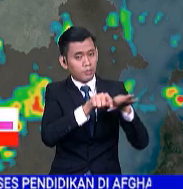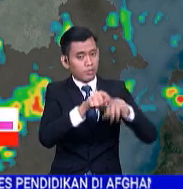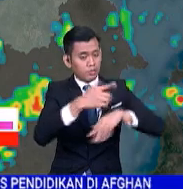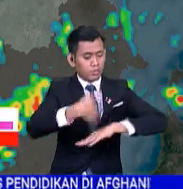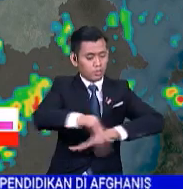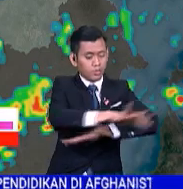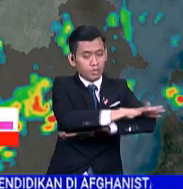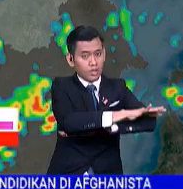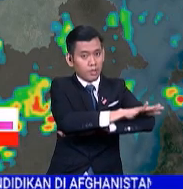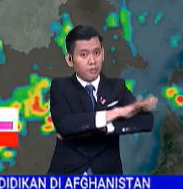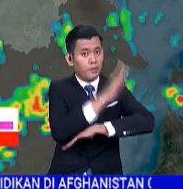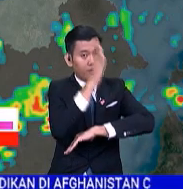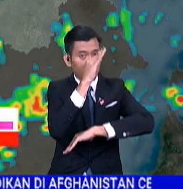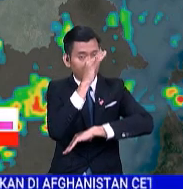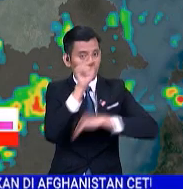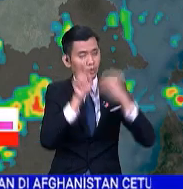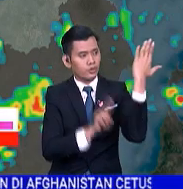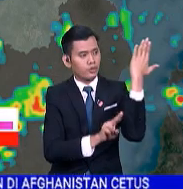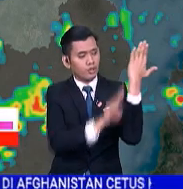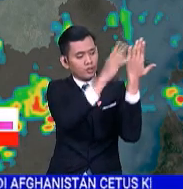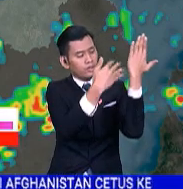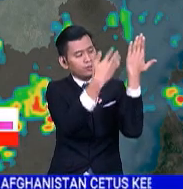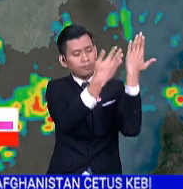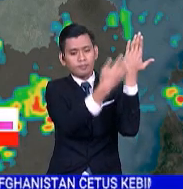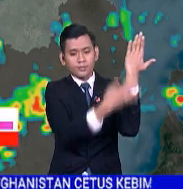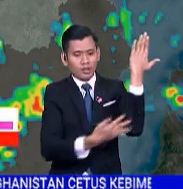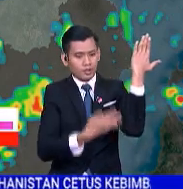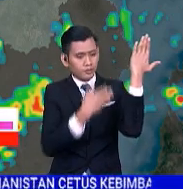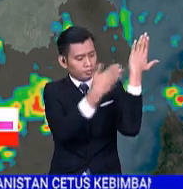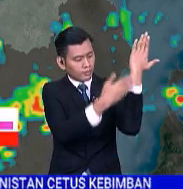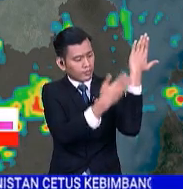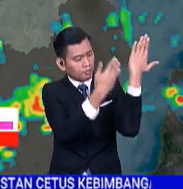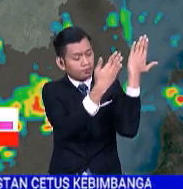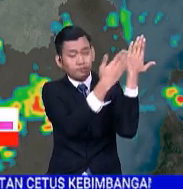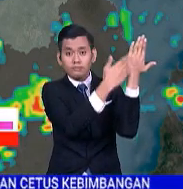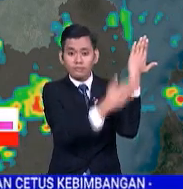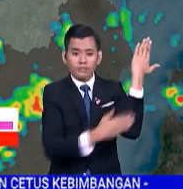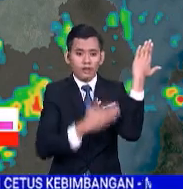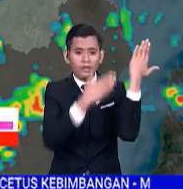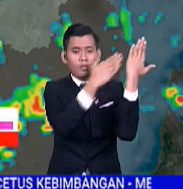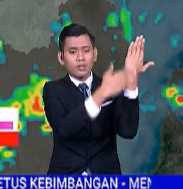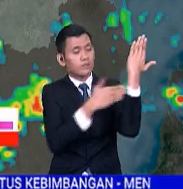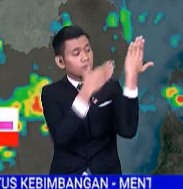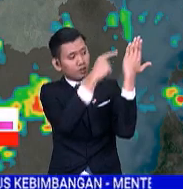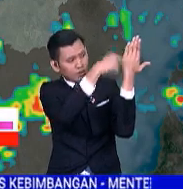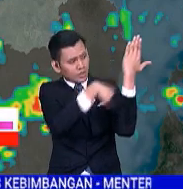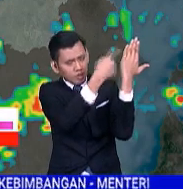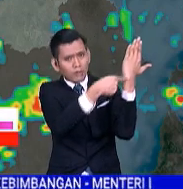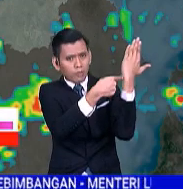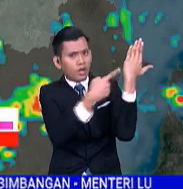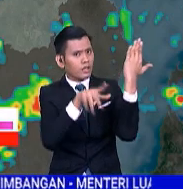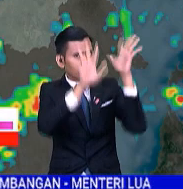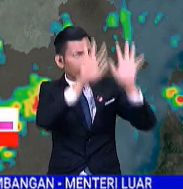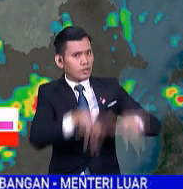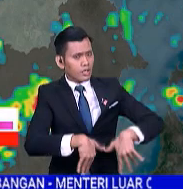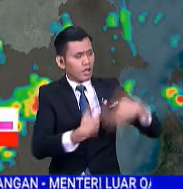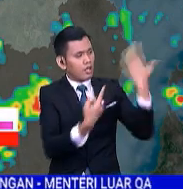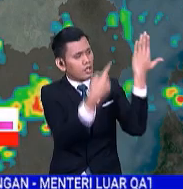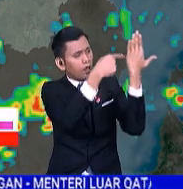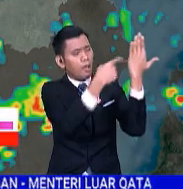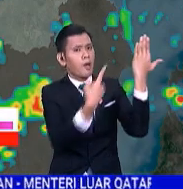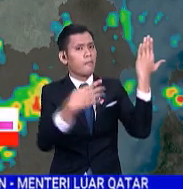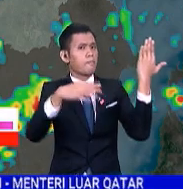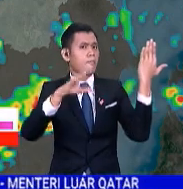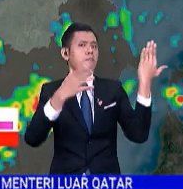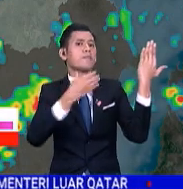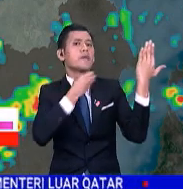Utara dan dijangkakan berpotensi untuk memasuki beberapa kawasan di bahagian utara termasuklah di bahagian Perak dan